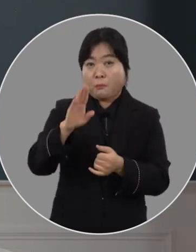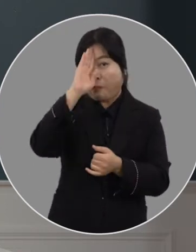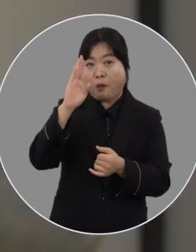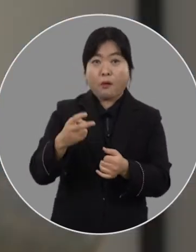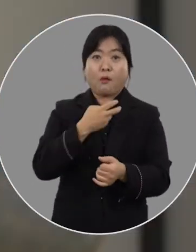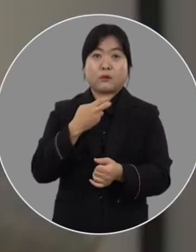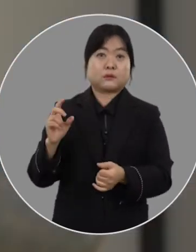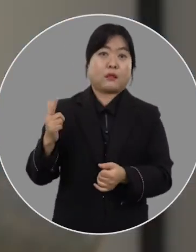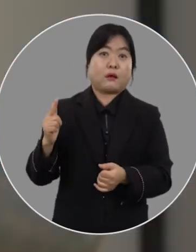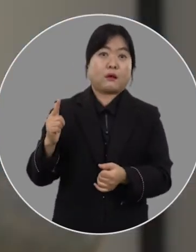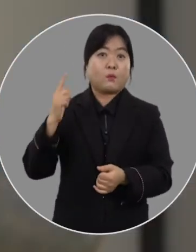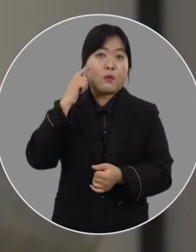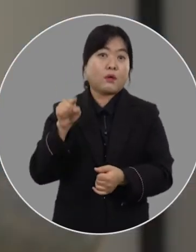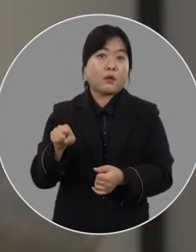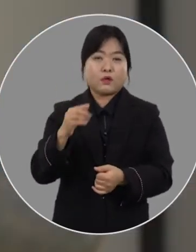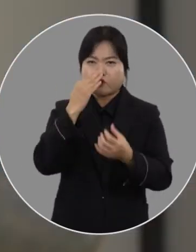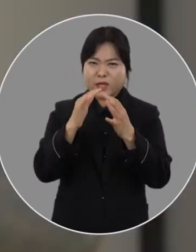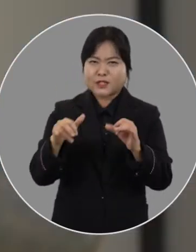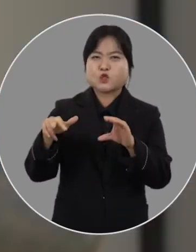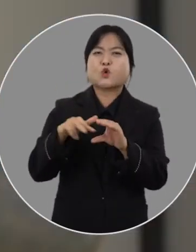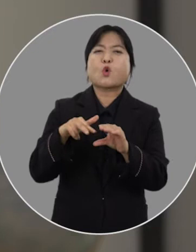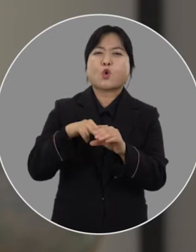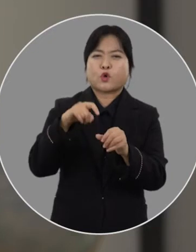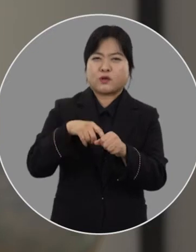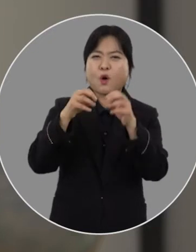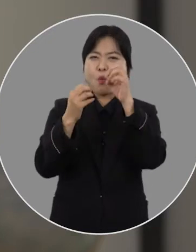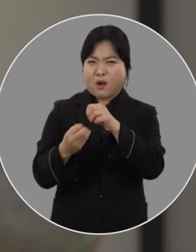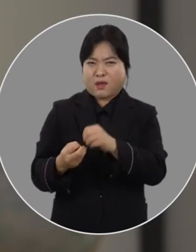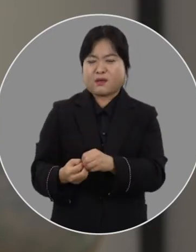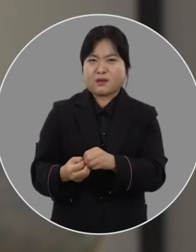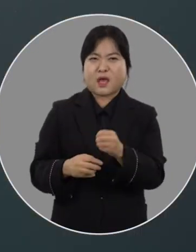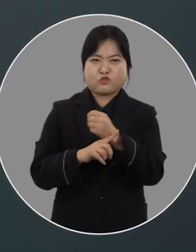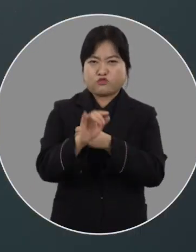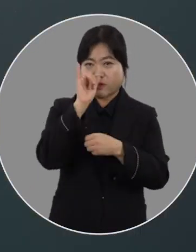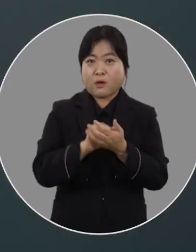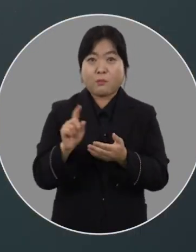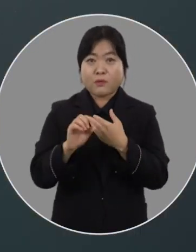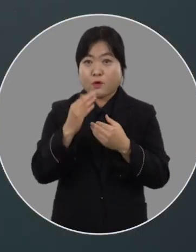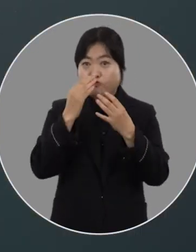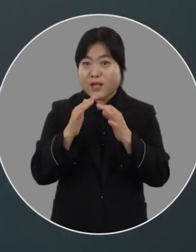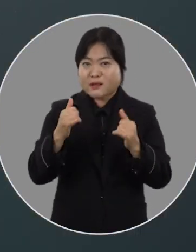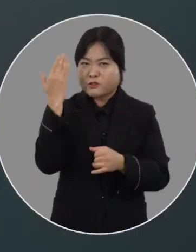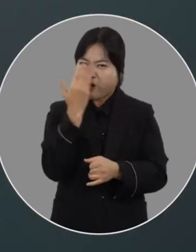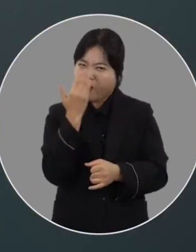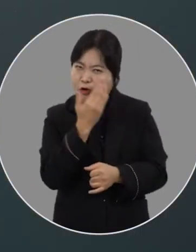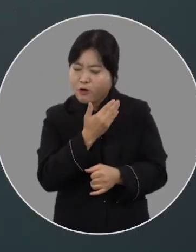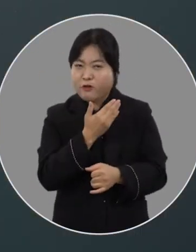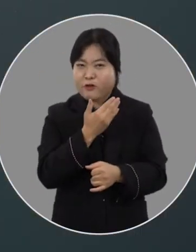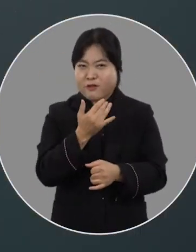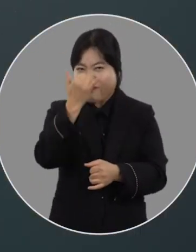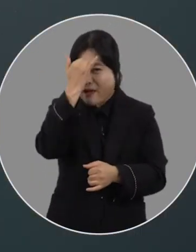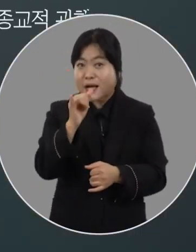않았습니다. 그것은 유대인들의 종교적인 관행과 연결이 되어 있었는데요. 유대인들은 정결례라는 것이